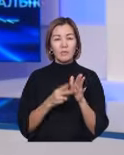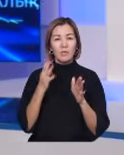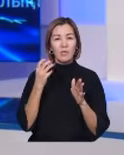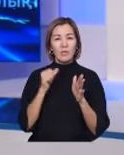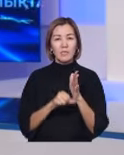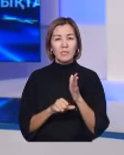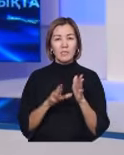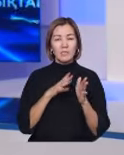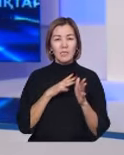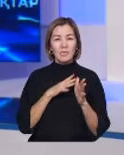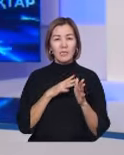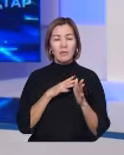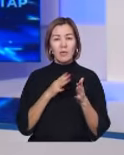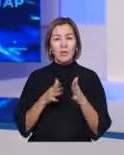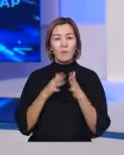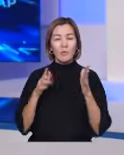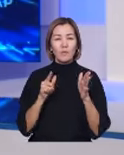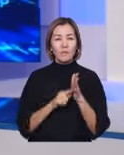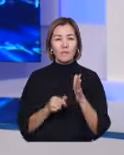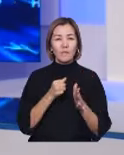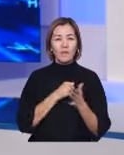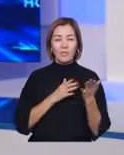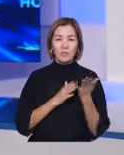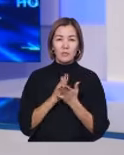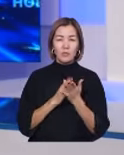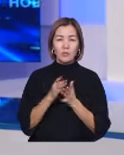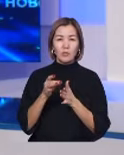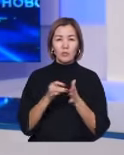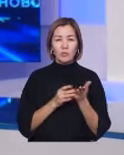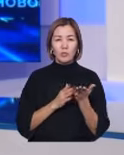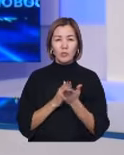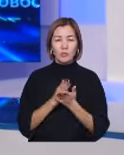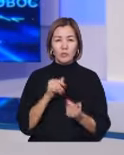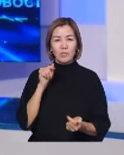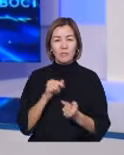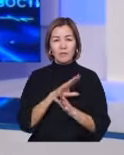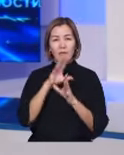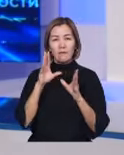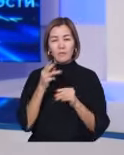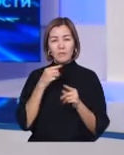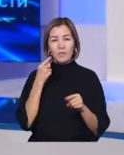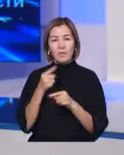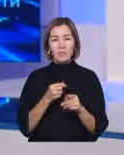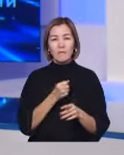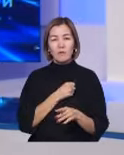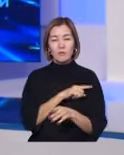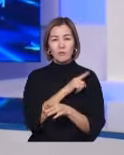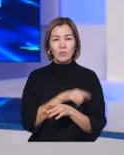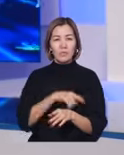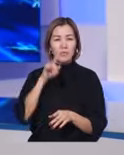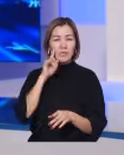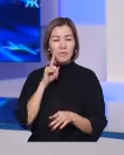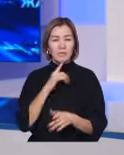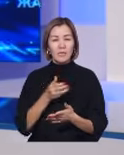78-460 состоялась церемония проводов более 70 военнослужащих срочной службы в соответствии всем традициям вооруженных сил Казахстана.